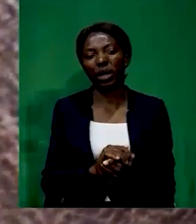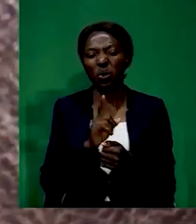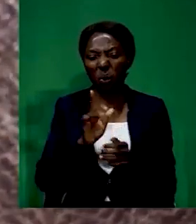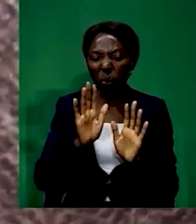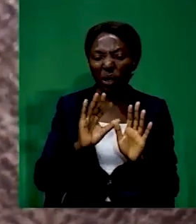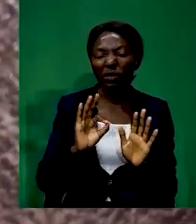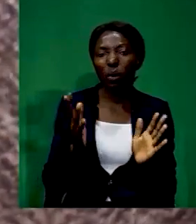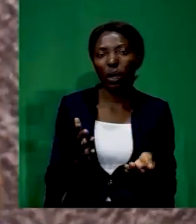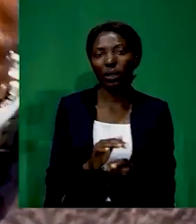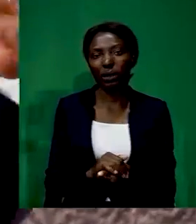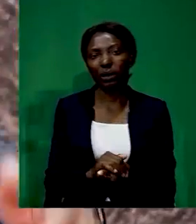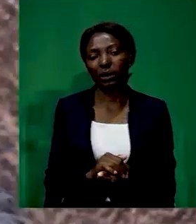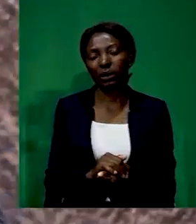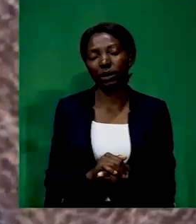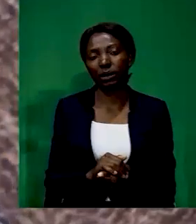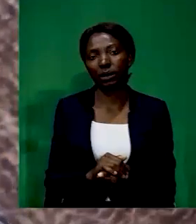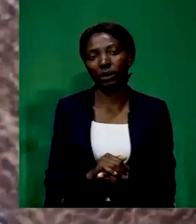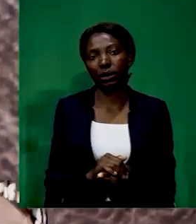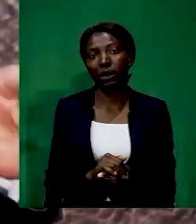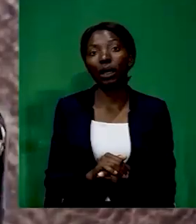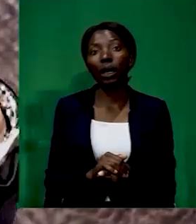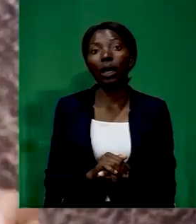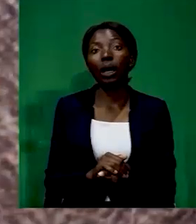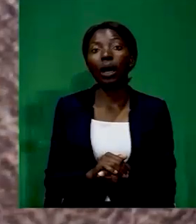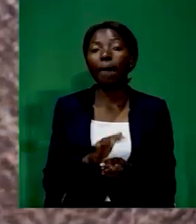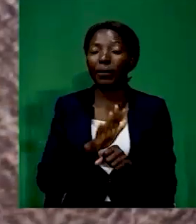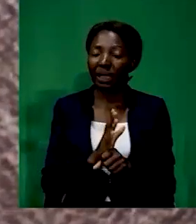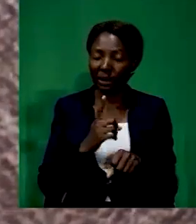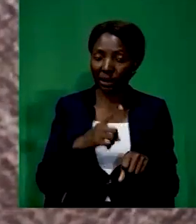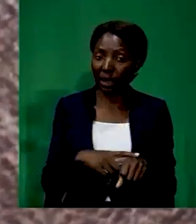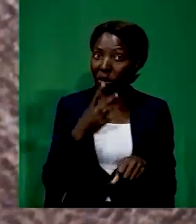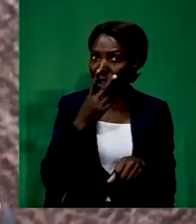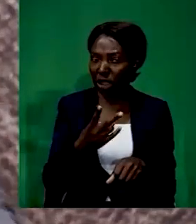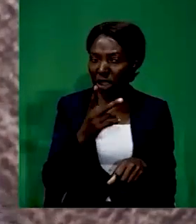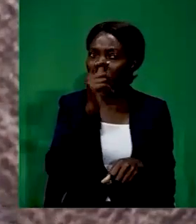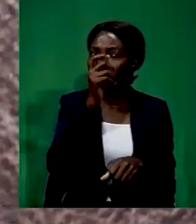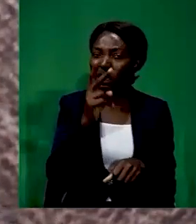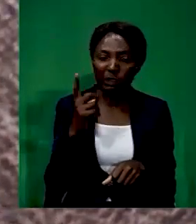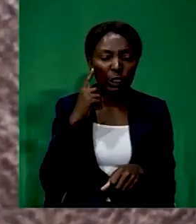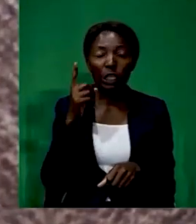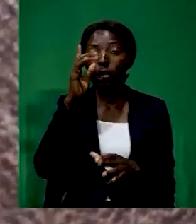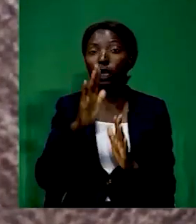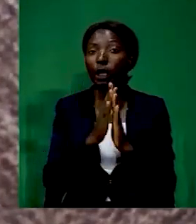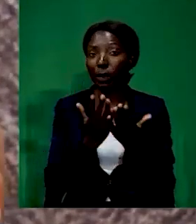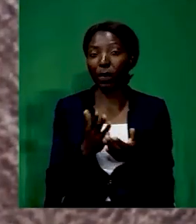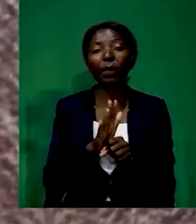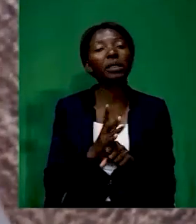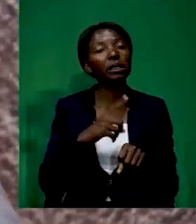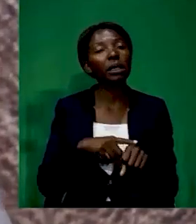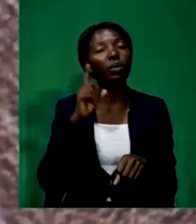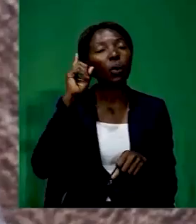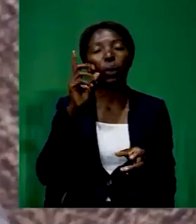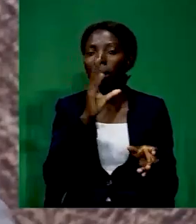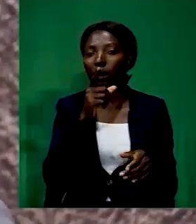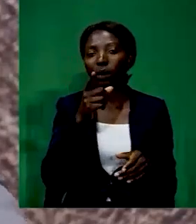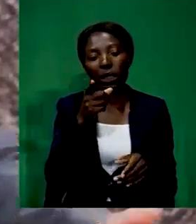akukumisa. Chi. Kanga nipo wagara pamberi pe TV uchiteerera shoko. Kanga ni mwari paakuudza kuti ndo nzira